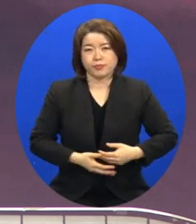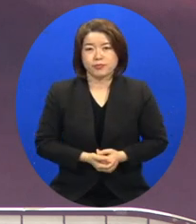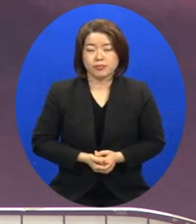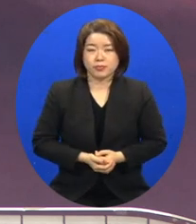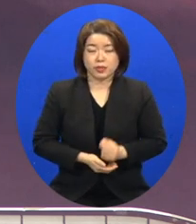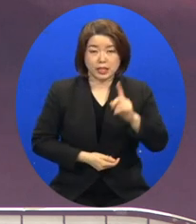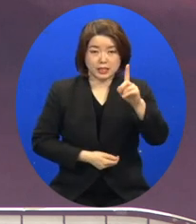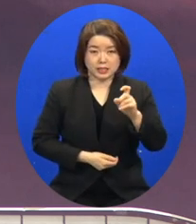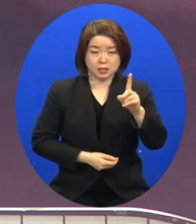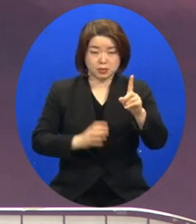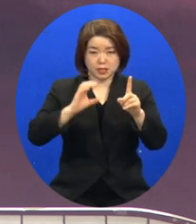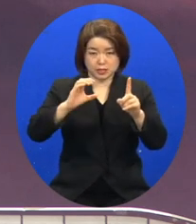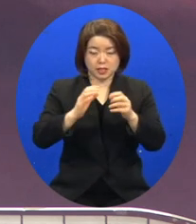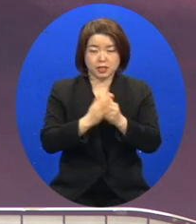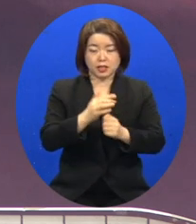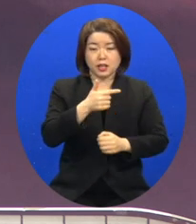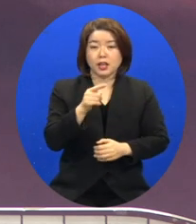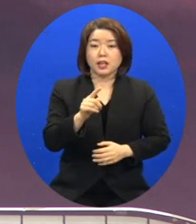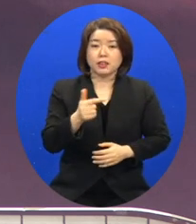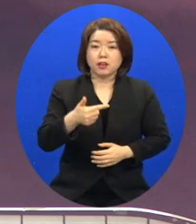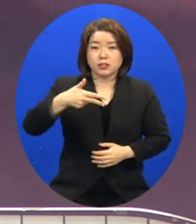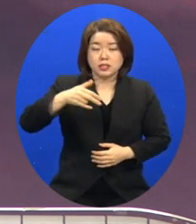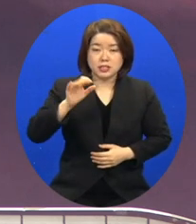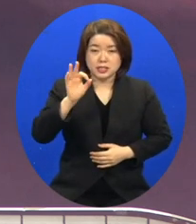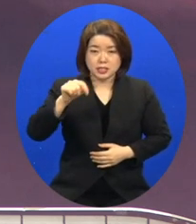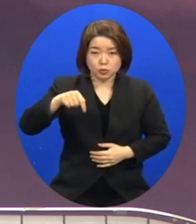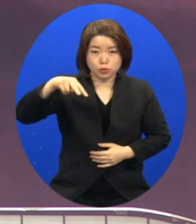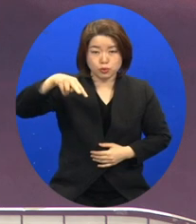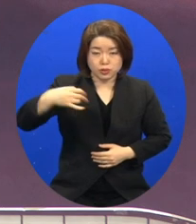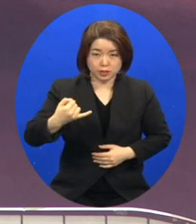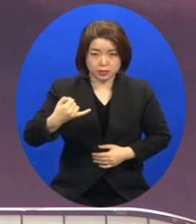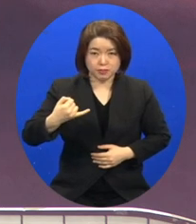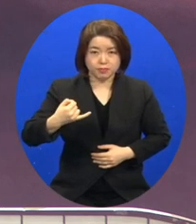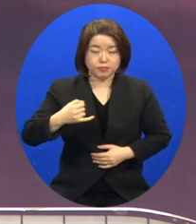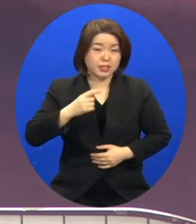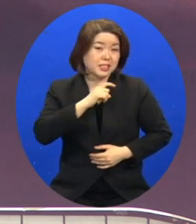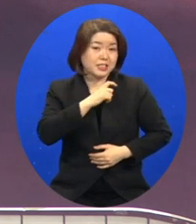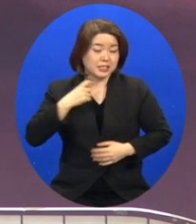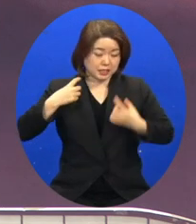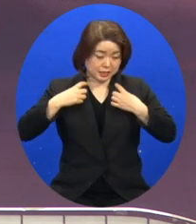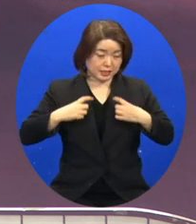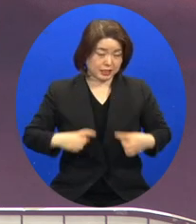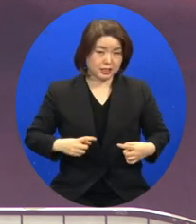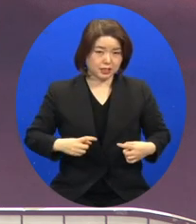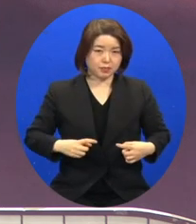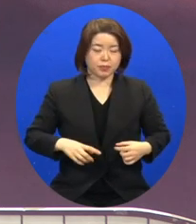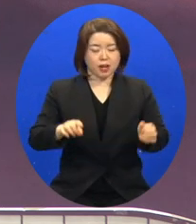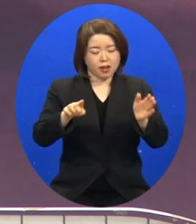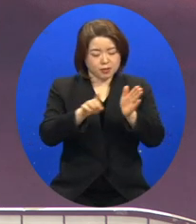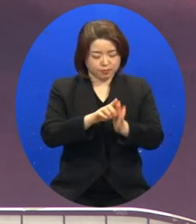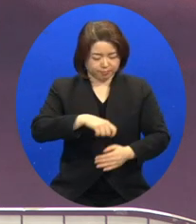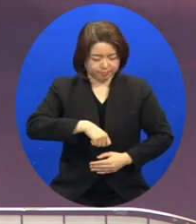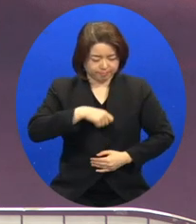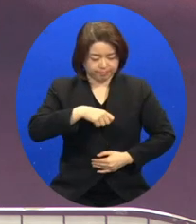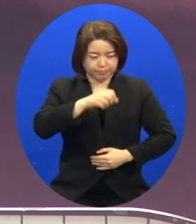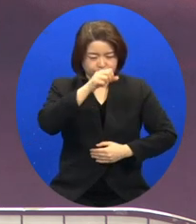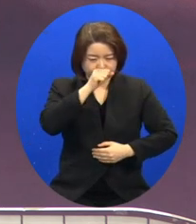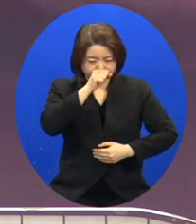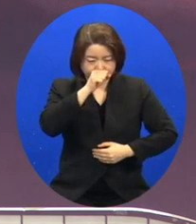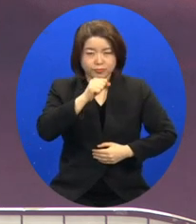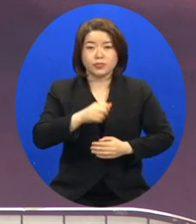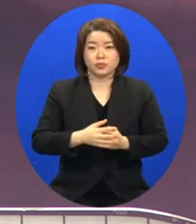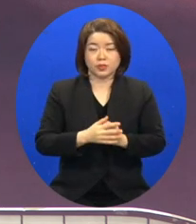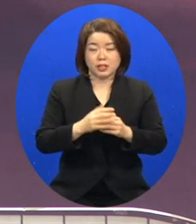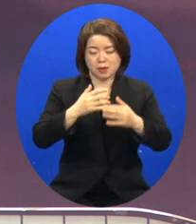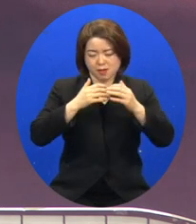11세기에 넌 지 웃으라는 수도사가 있었습니다 아주 신실하고 경건한 사람이었습니다 하나님께서 천사를 보내어 그